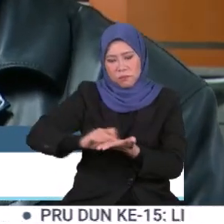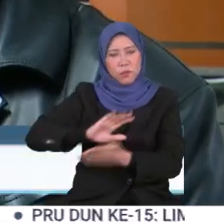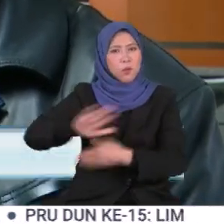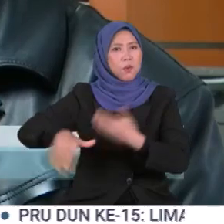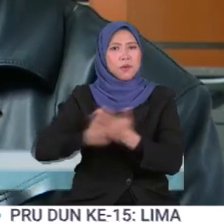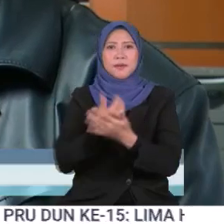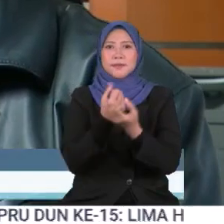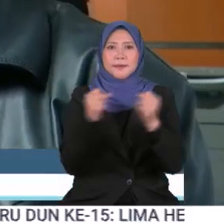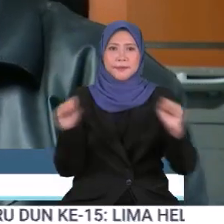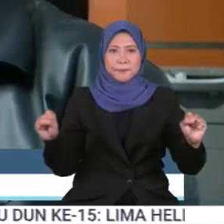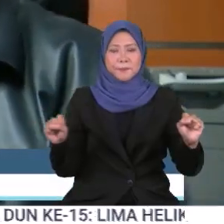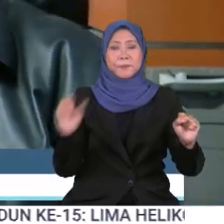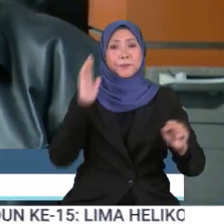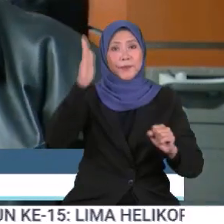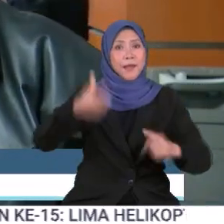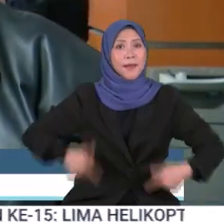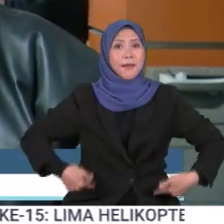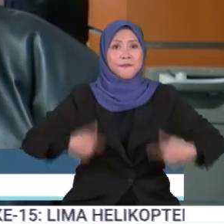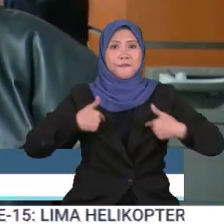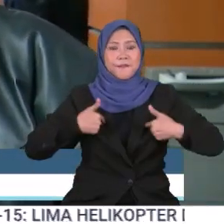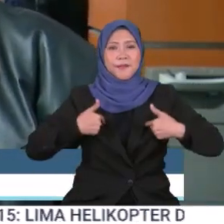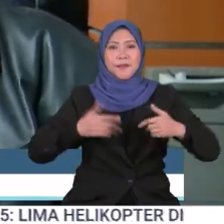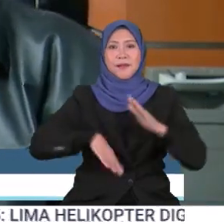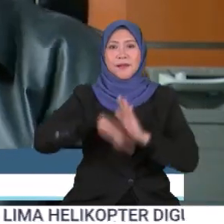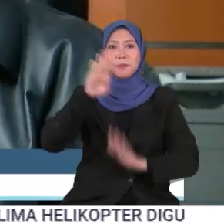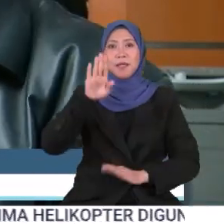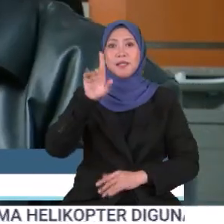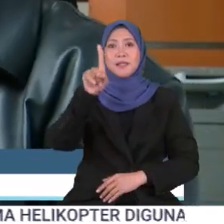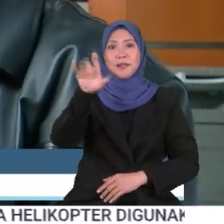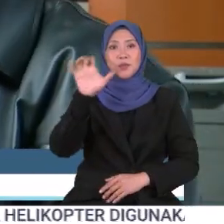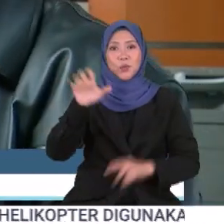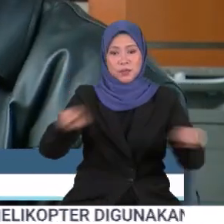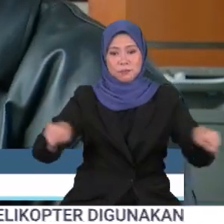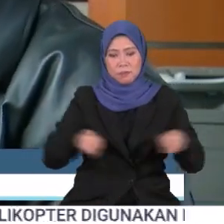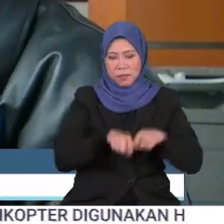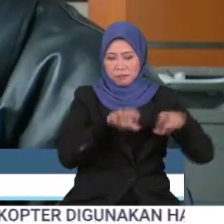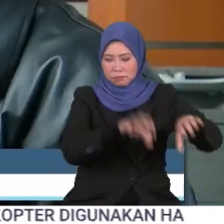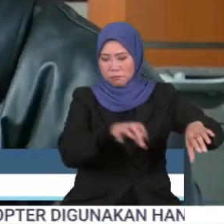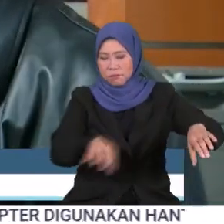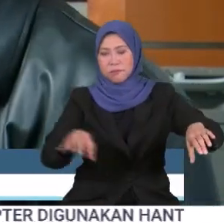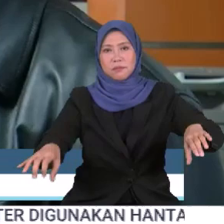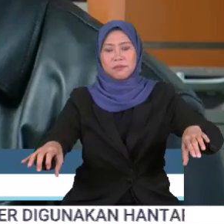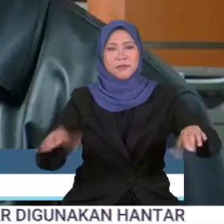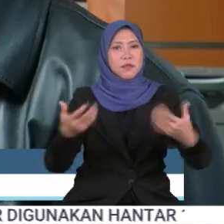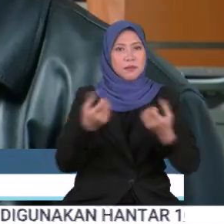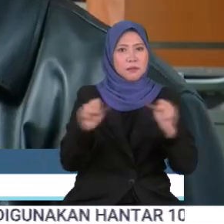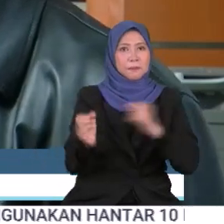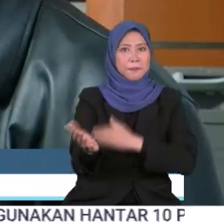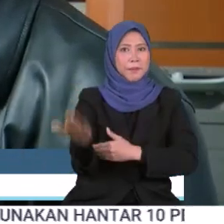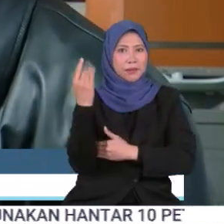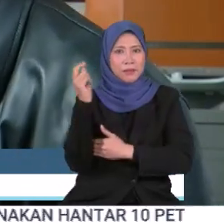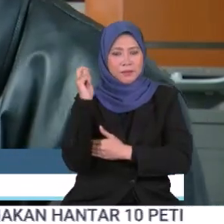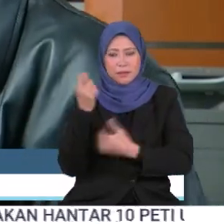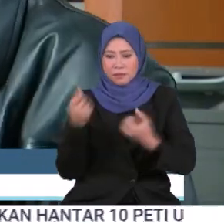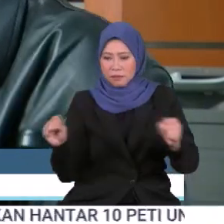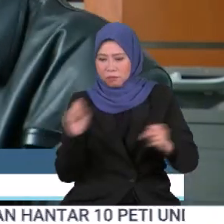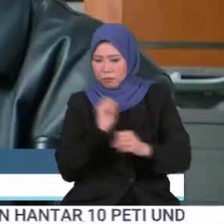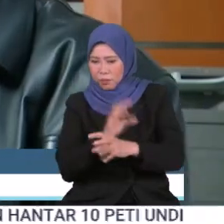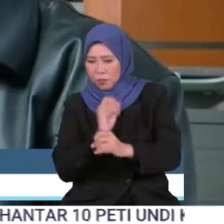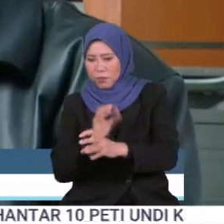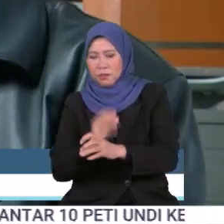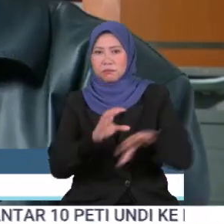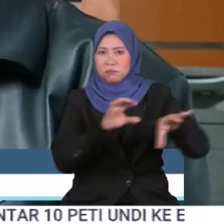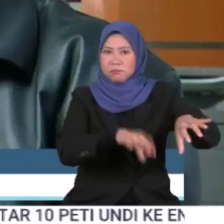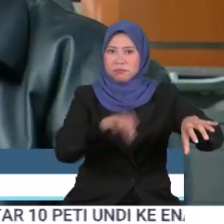dan kita akan berlintas langsung ke lebih 100 lokasi ya kita dah tengok tral dari pagi tadi mereka buat sampai sekarang